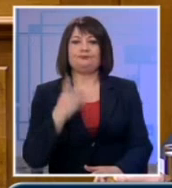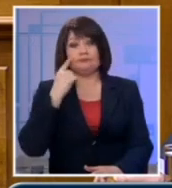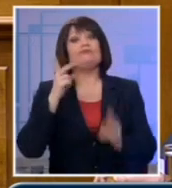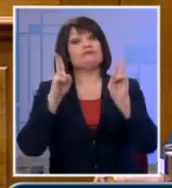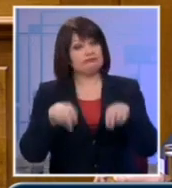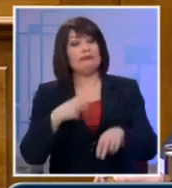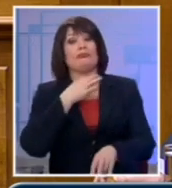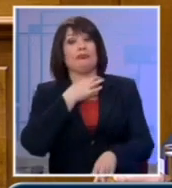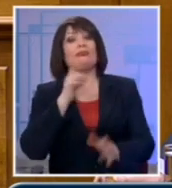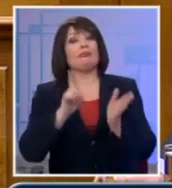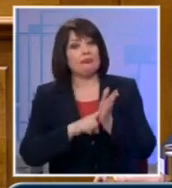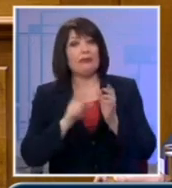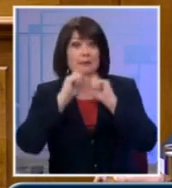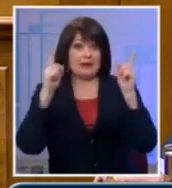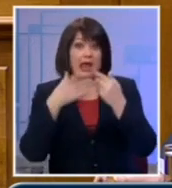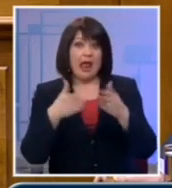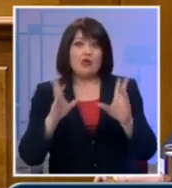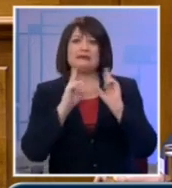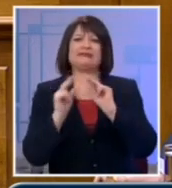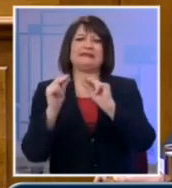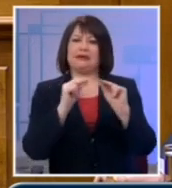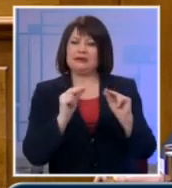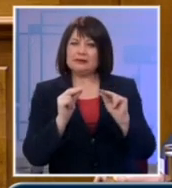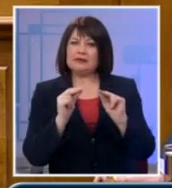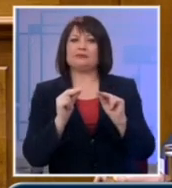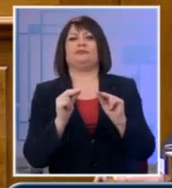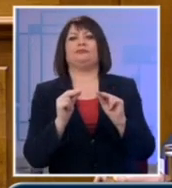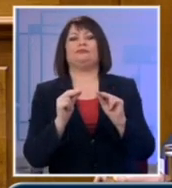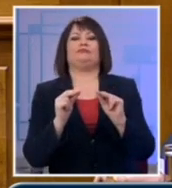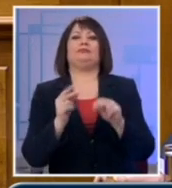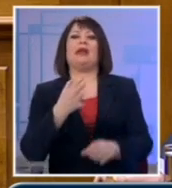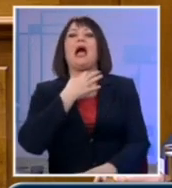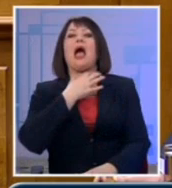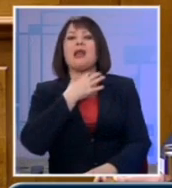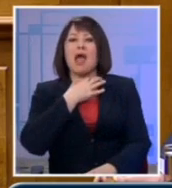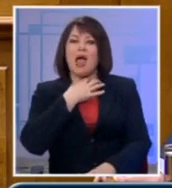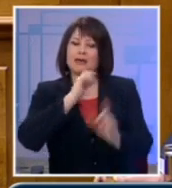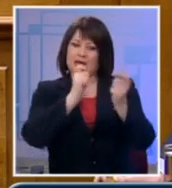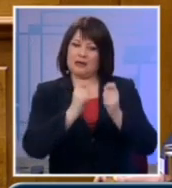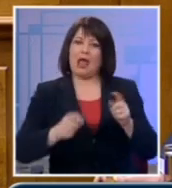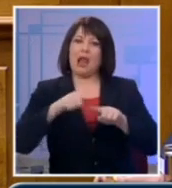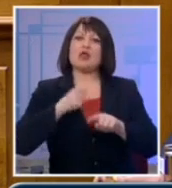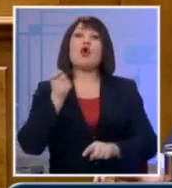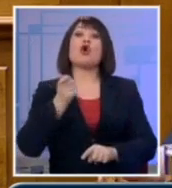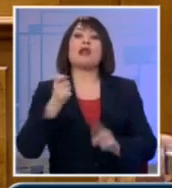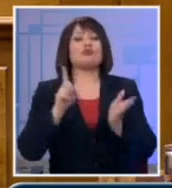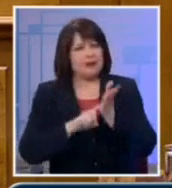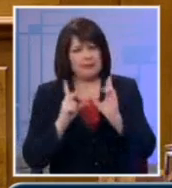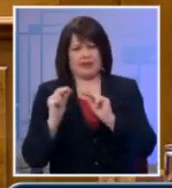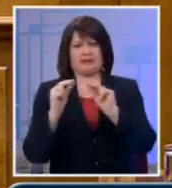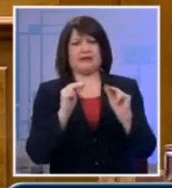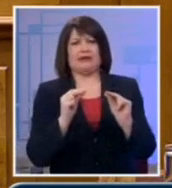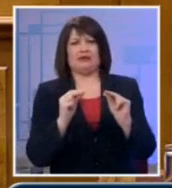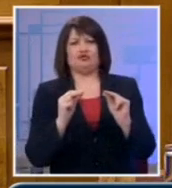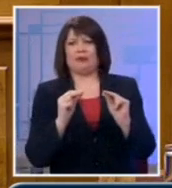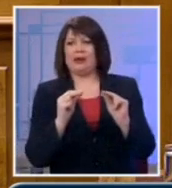αναγνωρίζεται και η ανάγκη να ανοίξει επιτέλους η συζήτηση για την αναγκαία αναδιάρθρωση του ελληνικού χρέους.